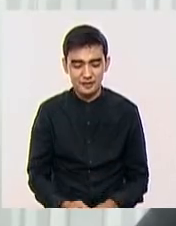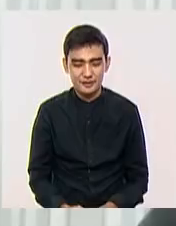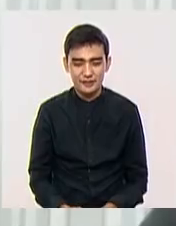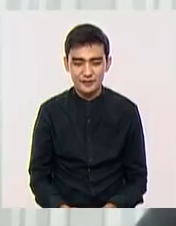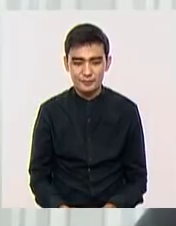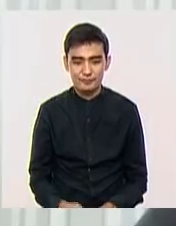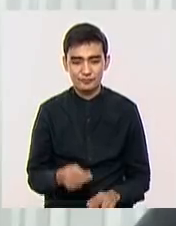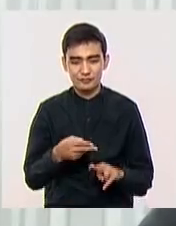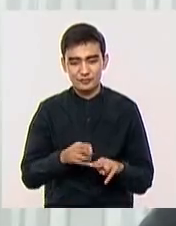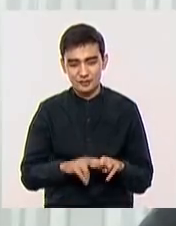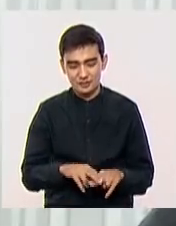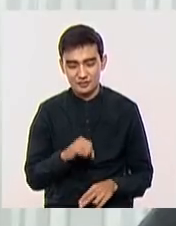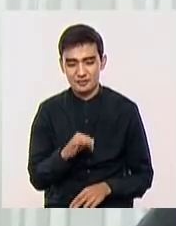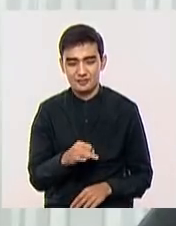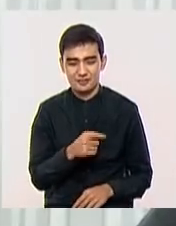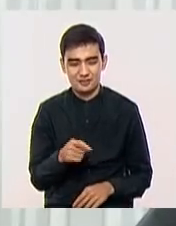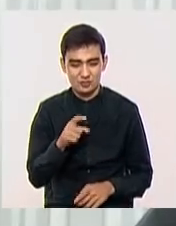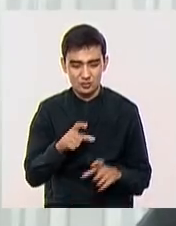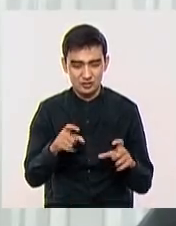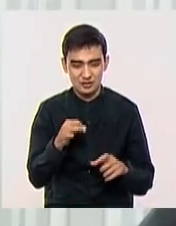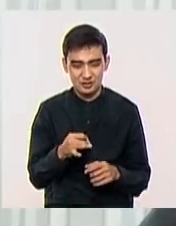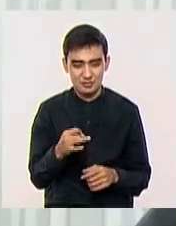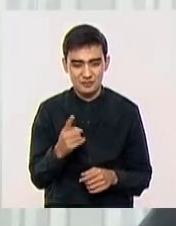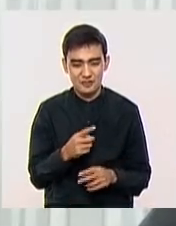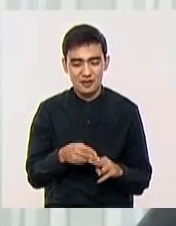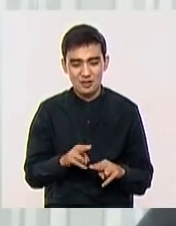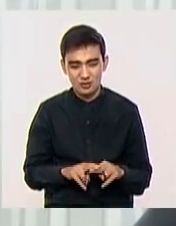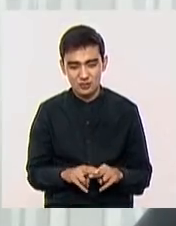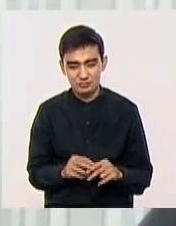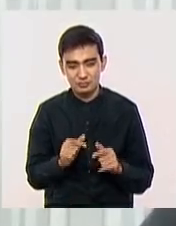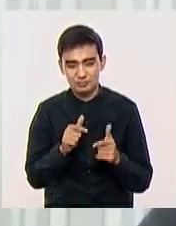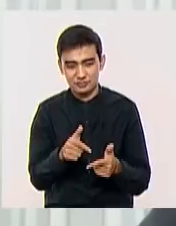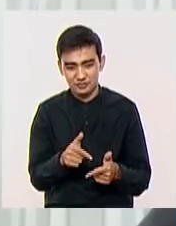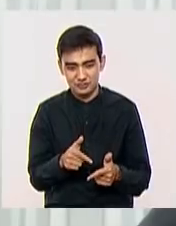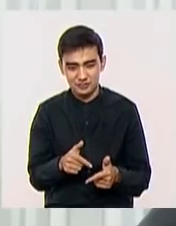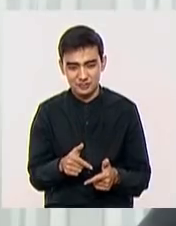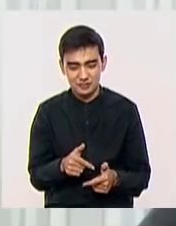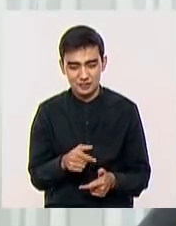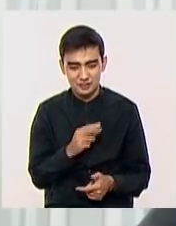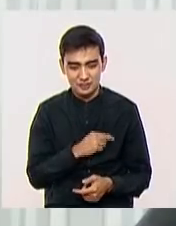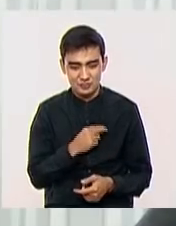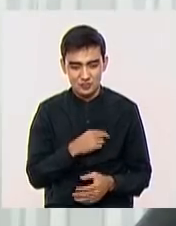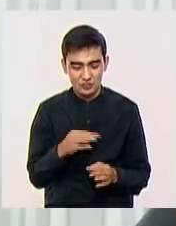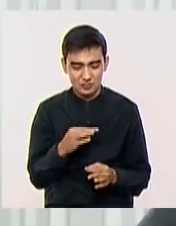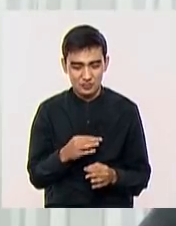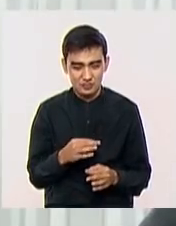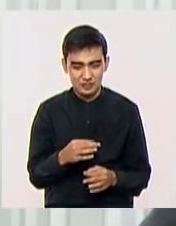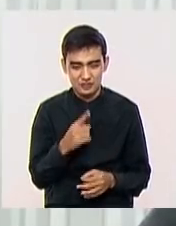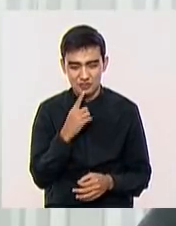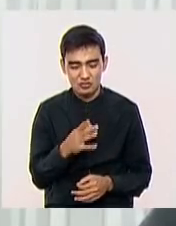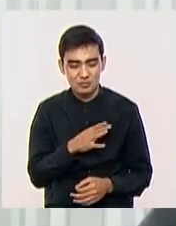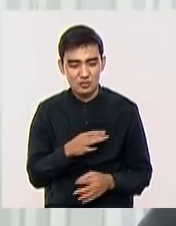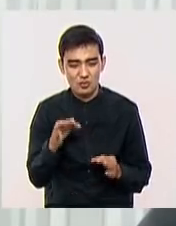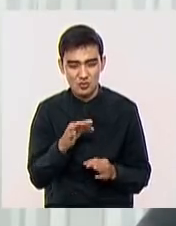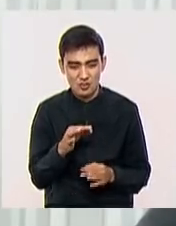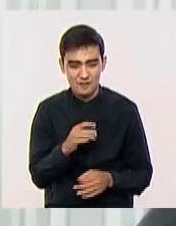которые, молодых людей, в том числе, или прежде всего, которые только вступают, в трудовую деятельность. Речь идет и